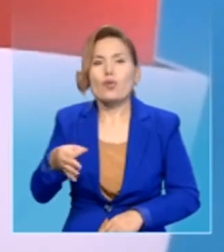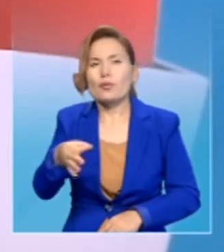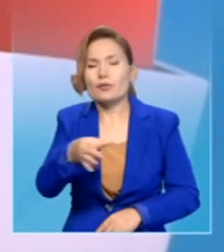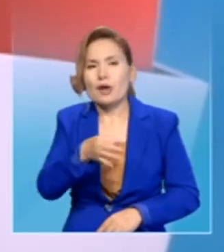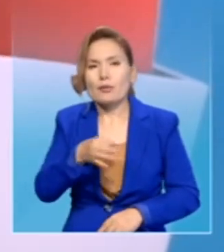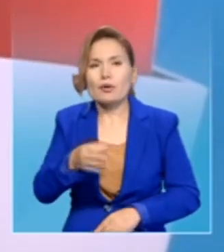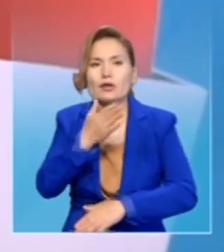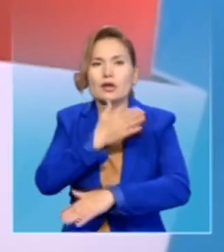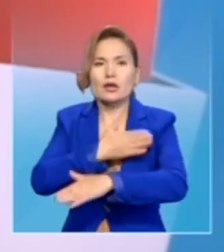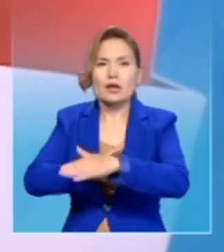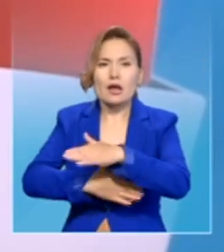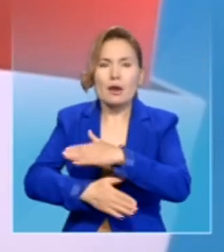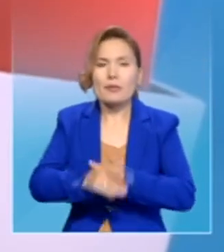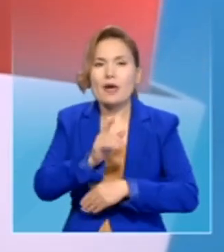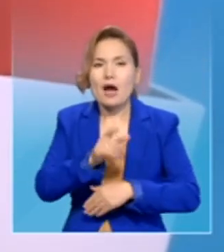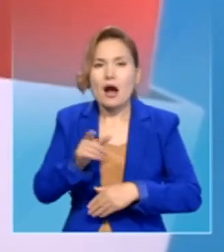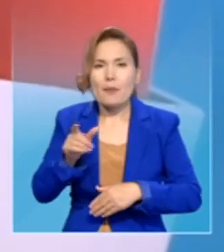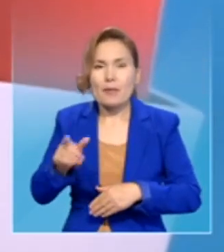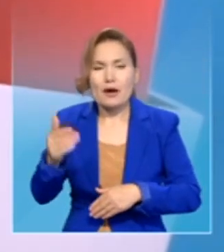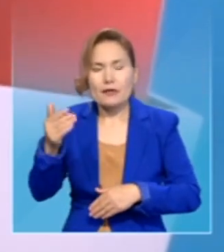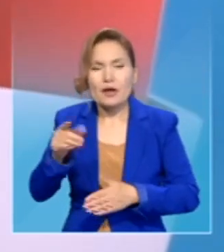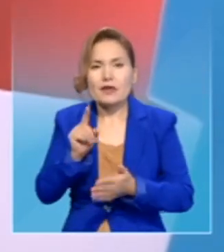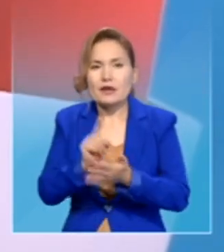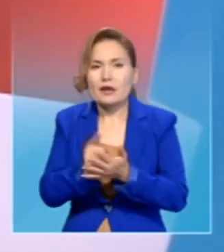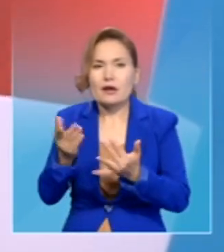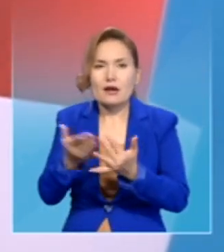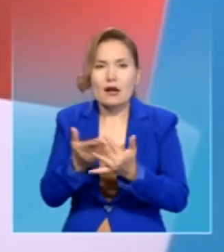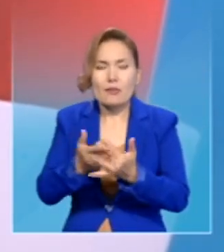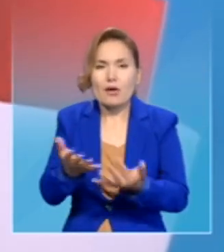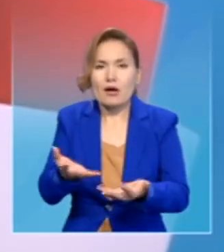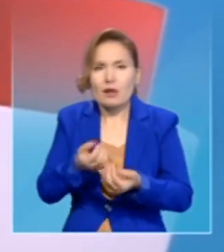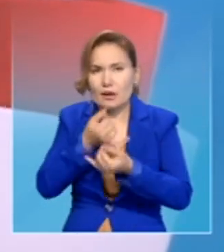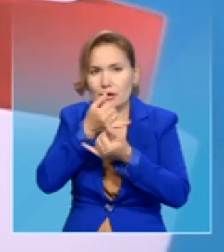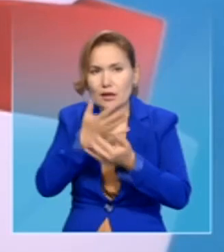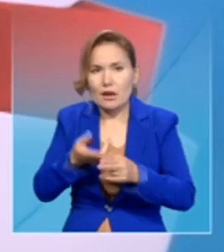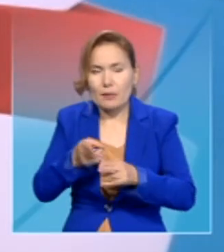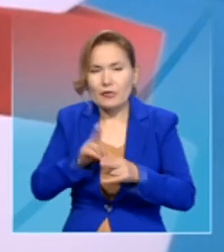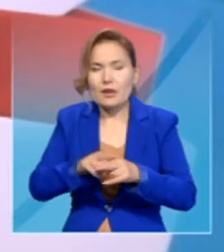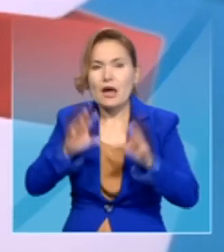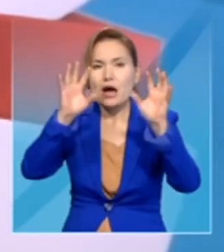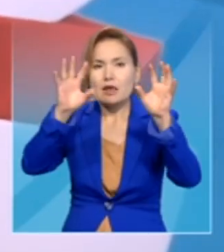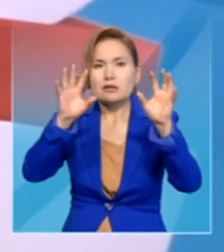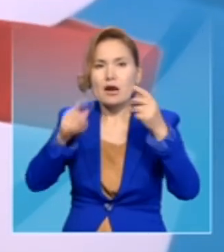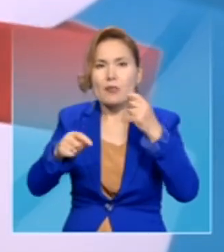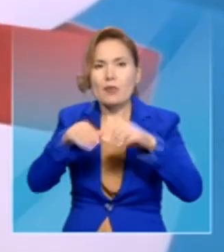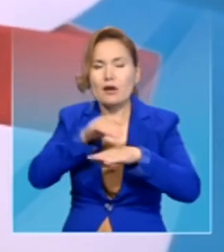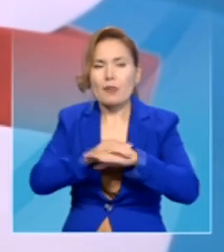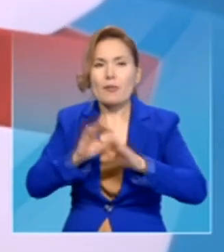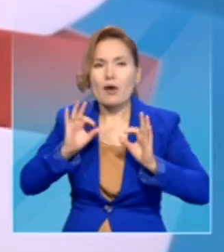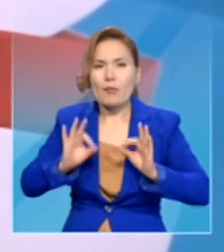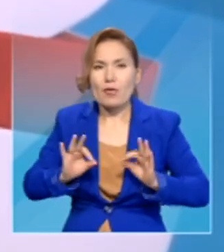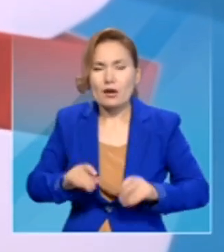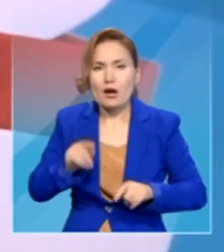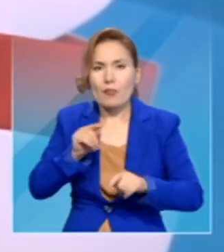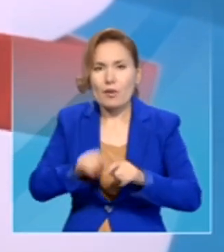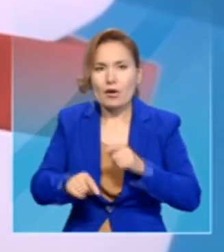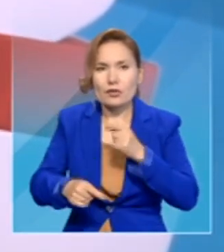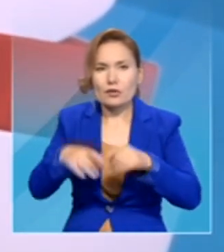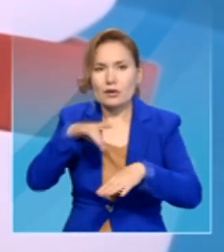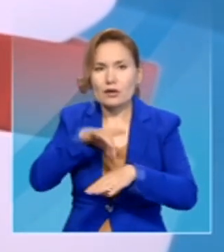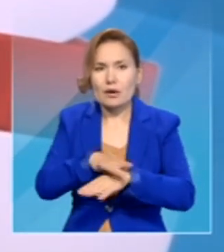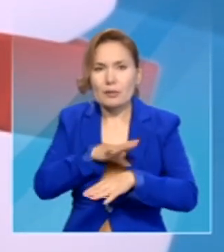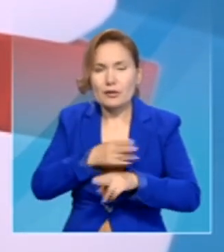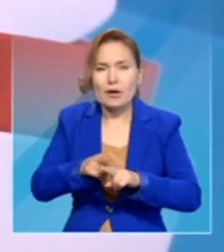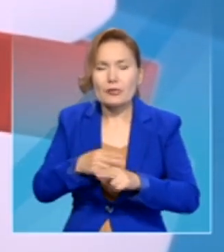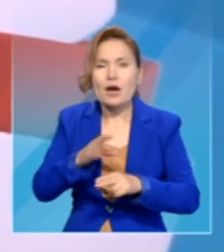Түркістан облысында мүмкіндігі шектеулі азаматтар тиісті жеңілдіктерден қағылған. Мұндай заң бұзушылықтар прокурорлар жүргізген тексеріс кезінде